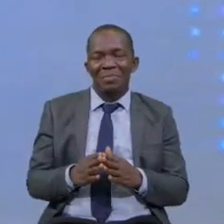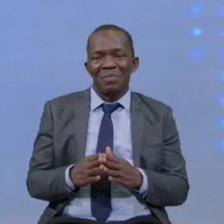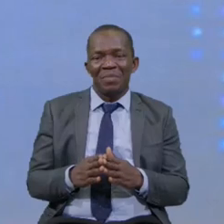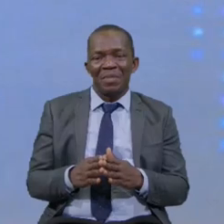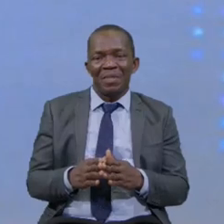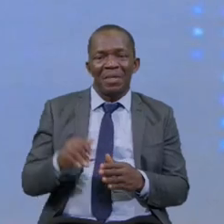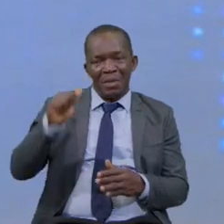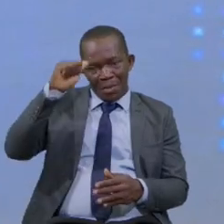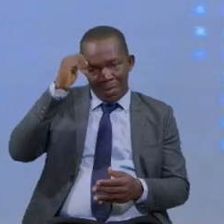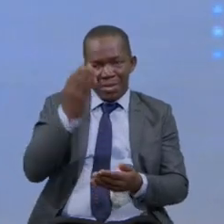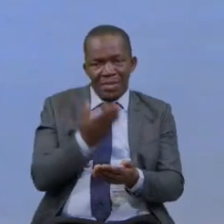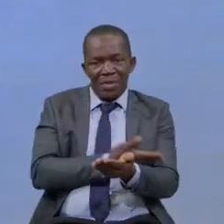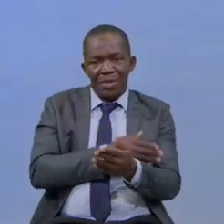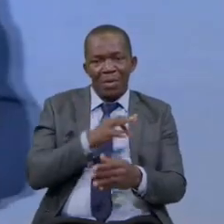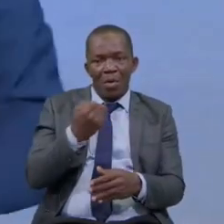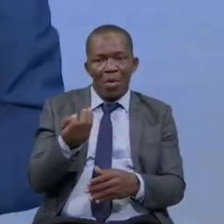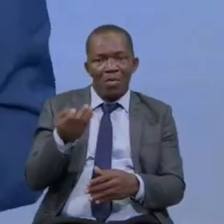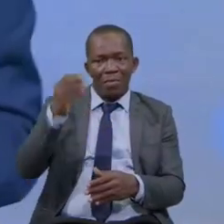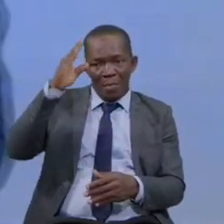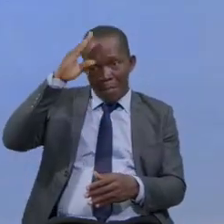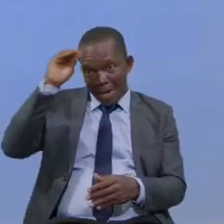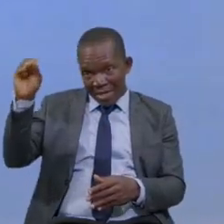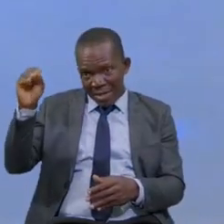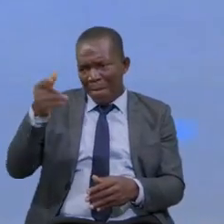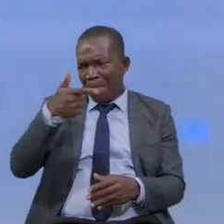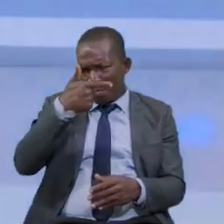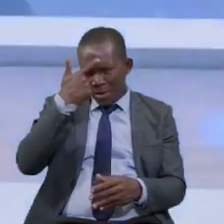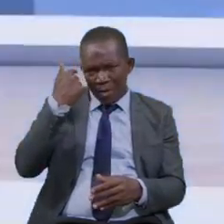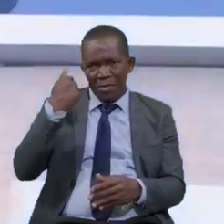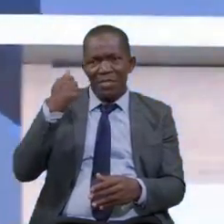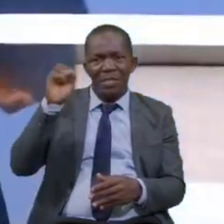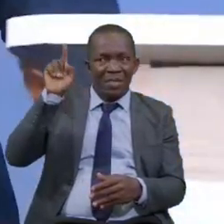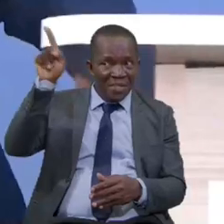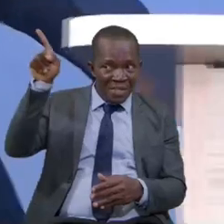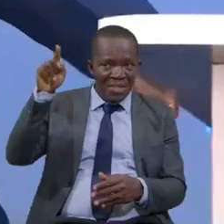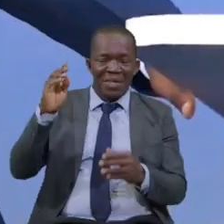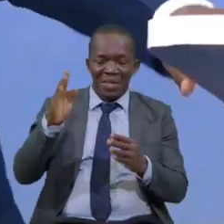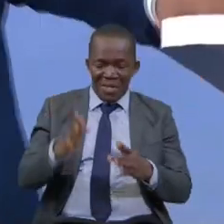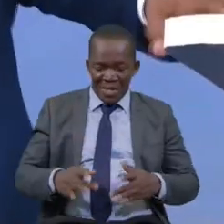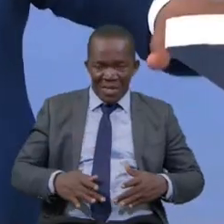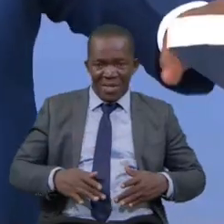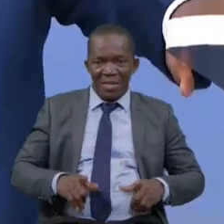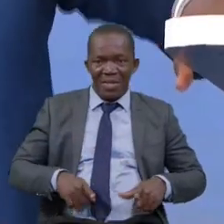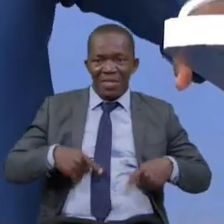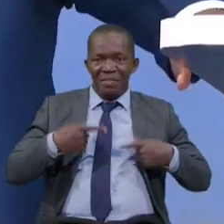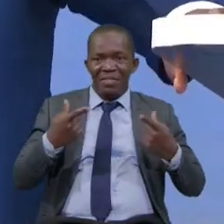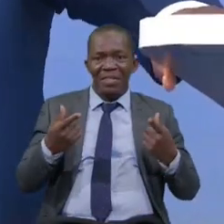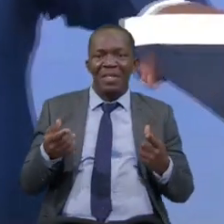l'homme. Pourquoi? Parce qu'il a vécu comme un homme parfait